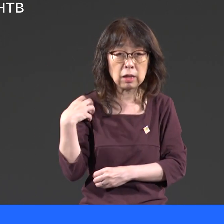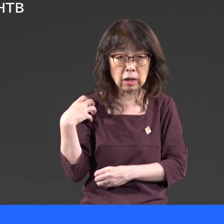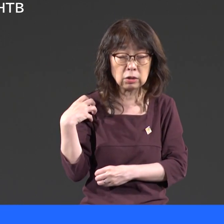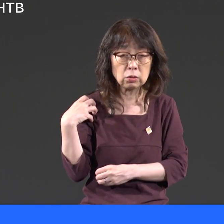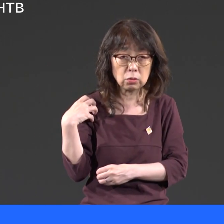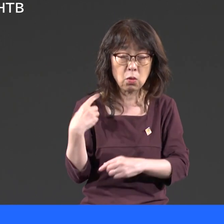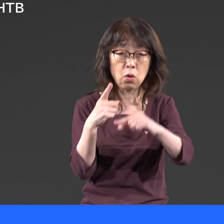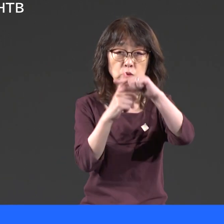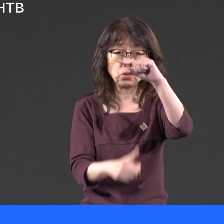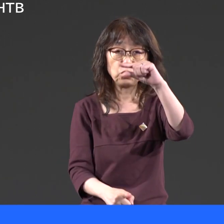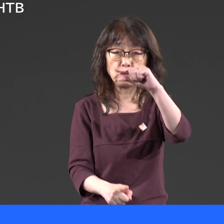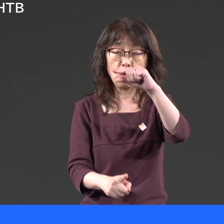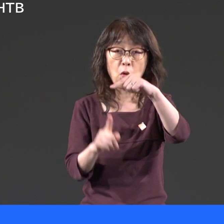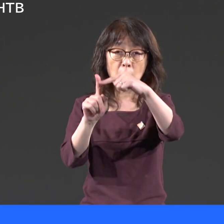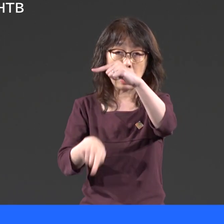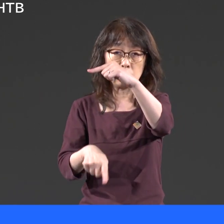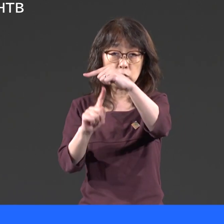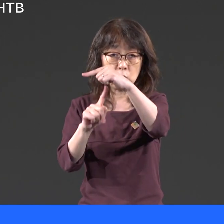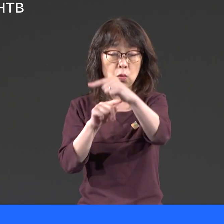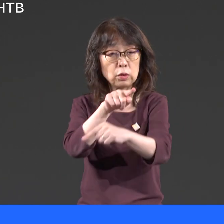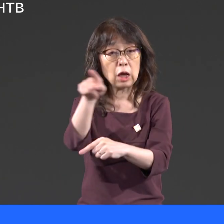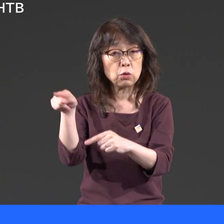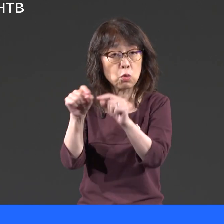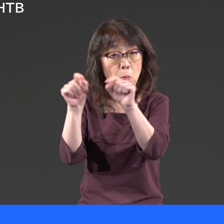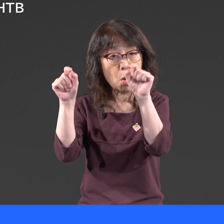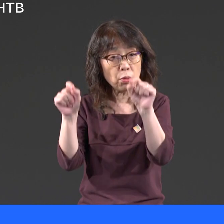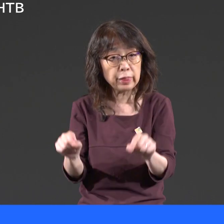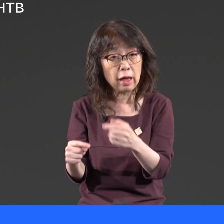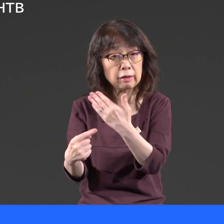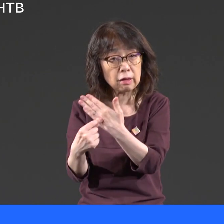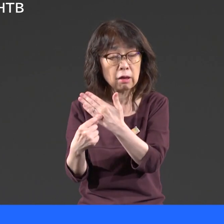庁、こういったところの、問題点、例えばどんなことがあ